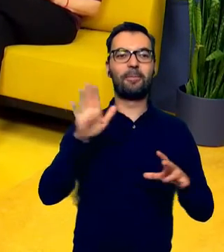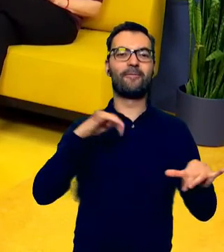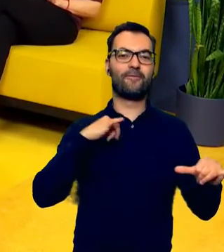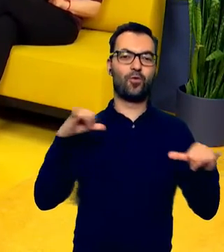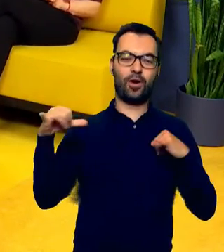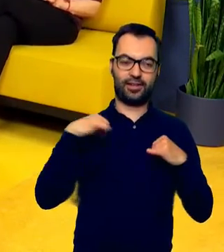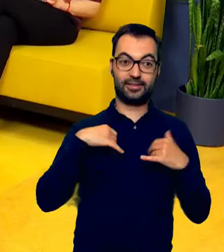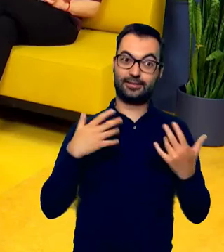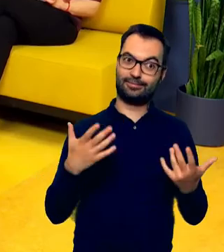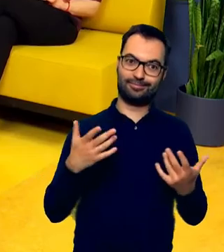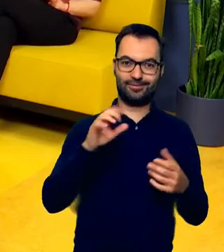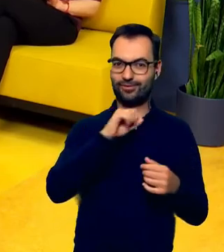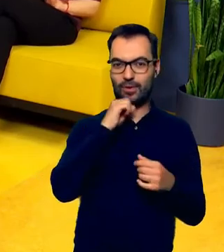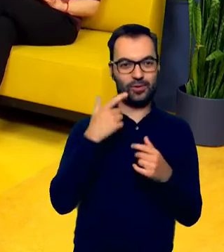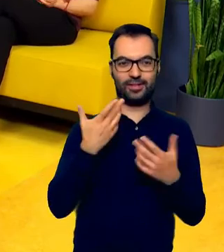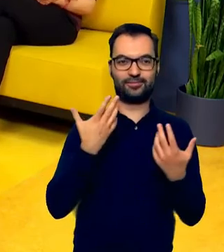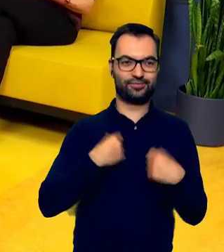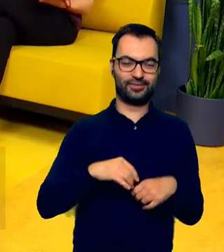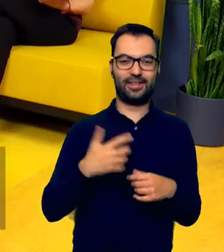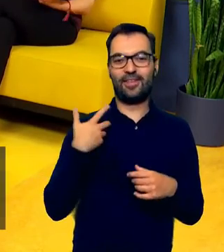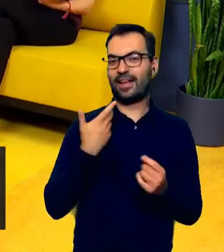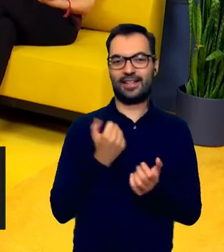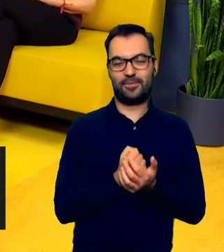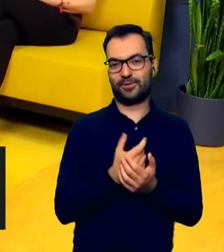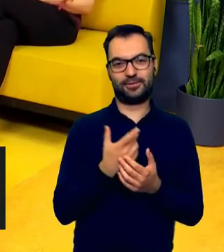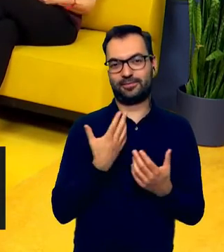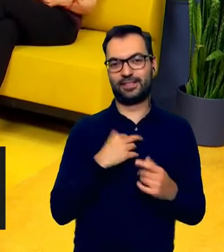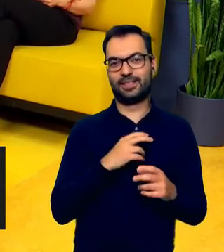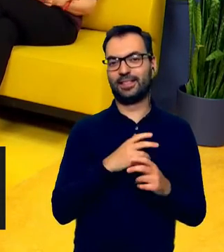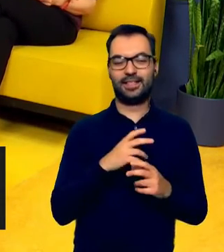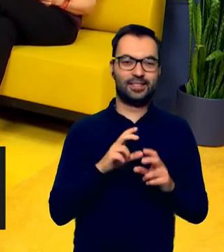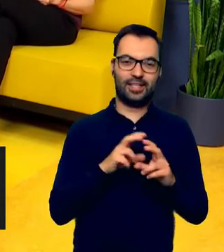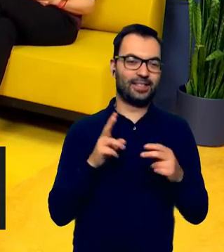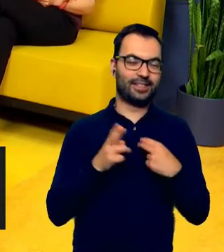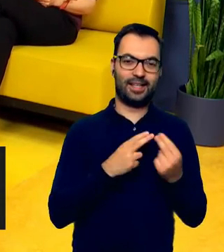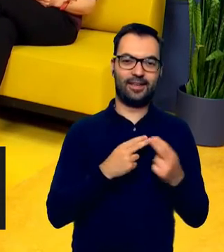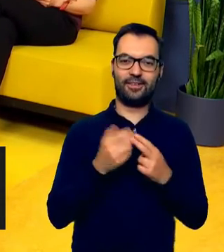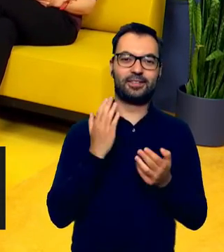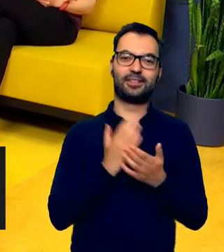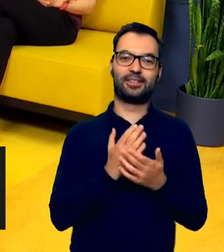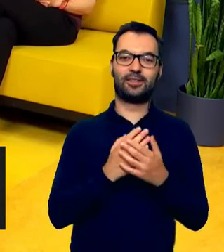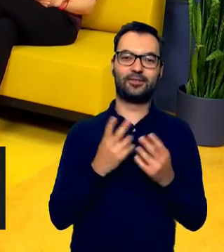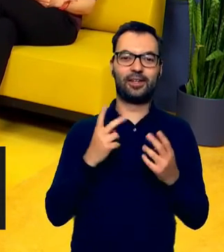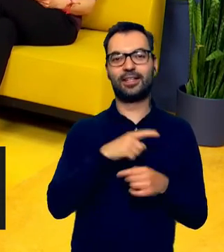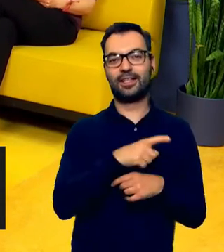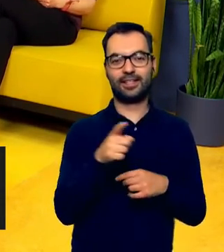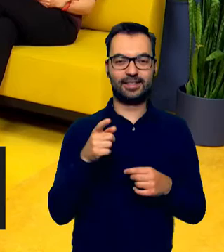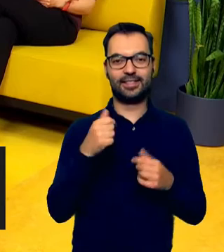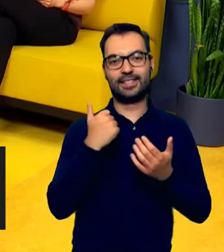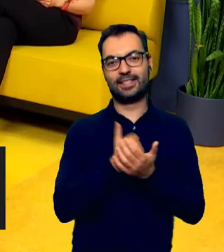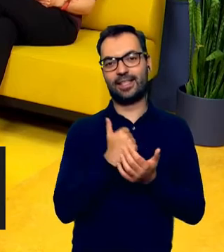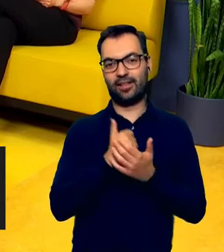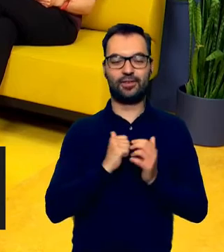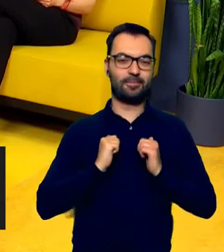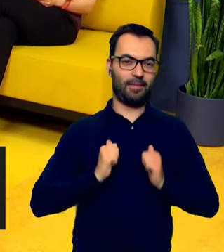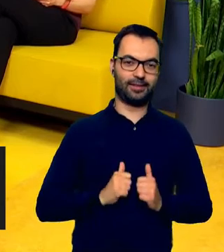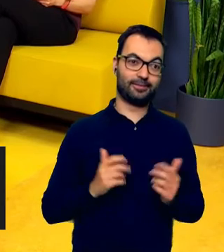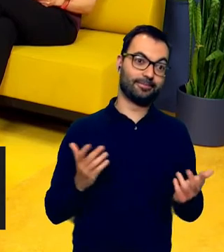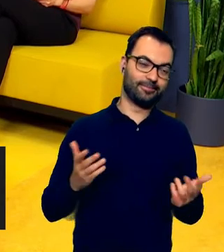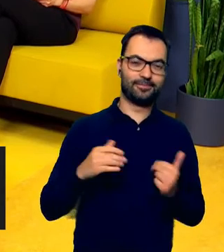władzy, więc to oni w ogóle już nie muszą mieć wieku, bo czas dla nich nie istnieje, liczą się tylko ich stanowiska i